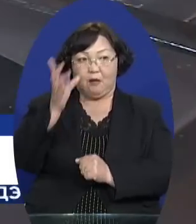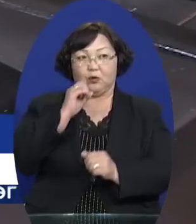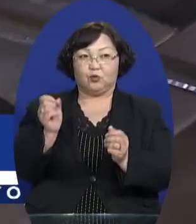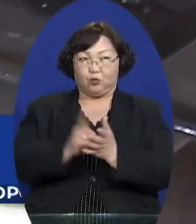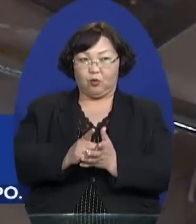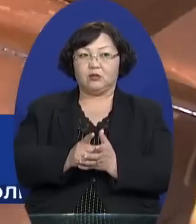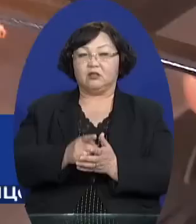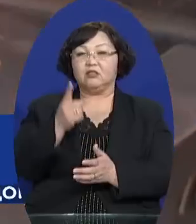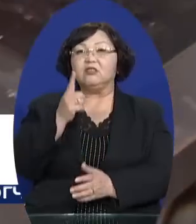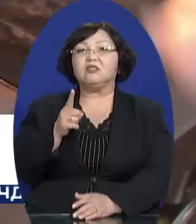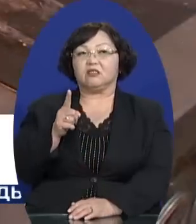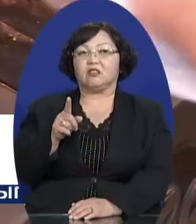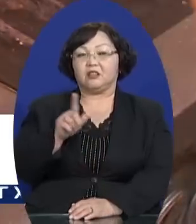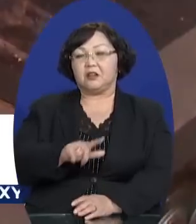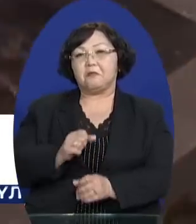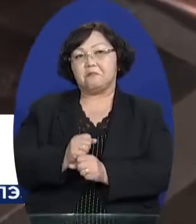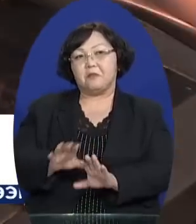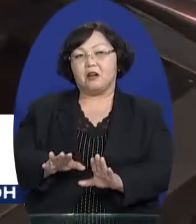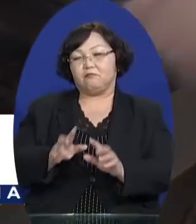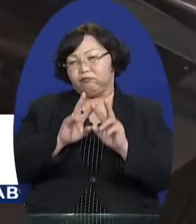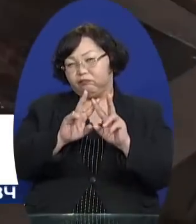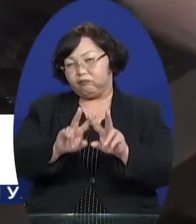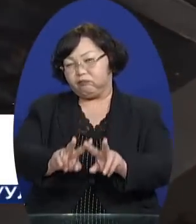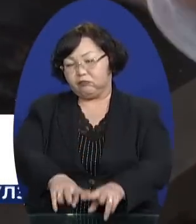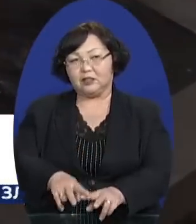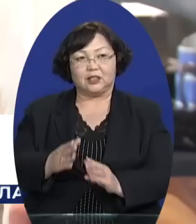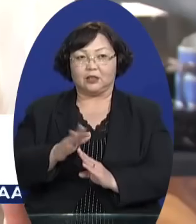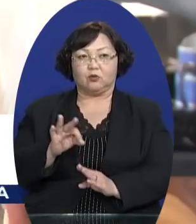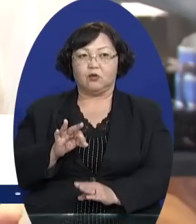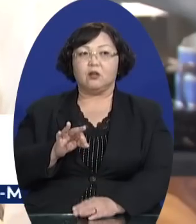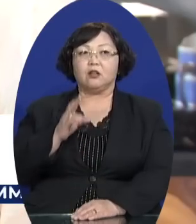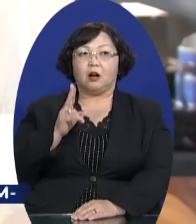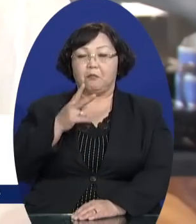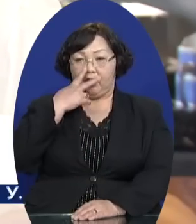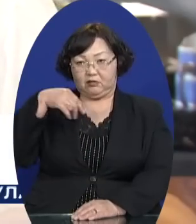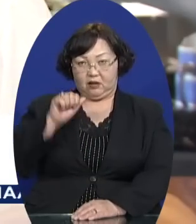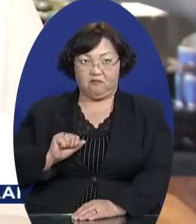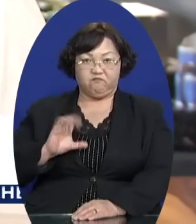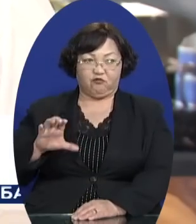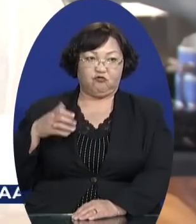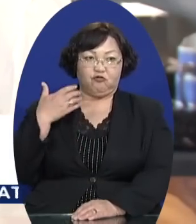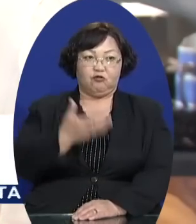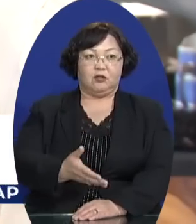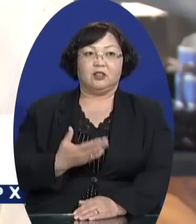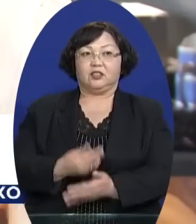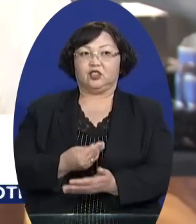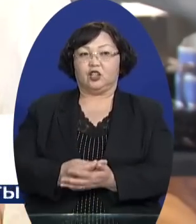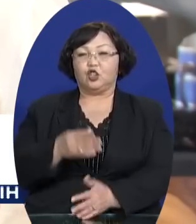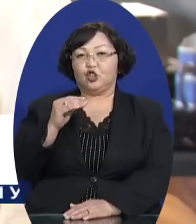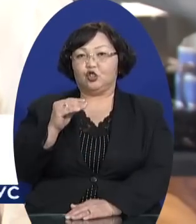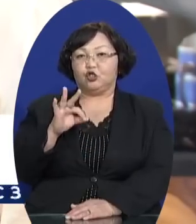тийм анхын бол мэдээж компани тодорхой маш сайн үйлч чаддаг. Цалингийн жишээ өгөх юм бол Жоржа Диана гэдэг